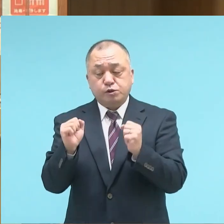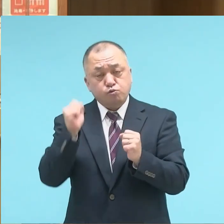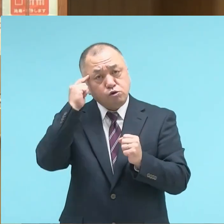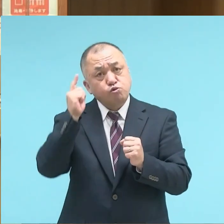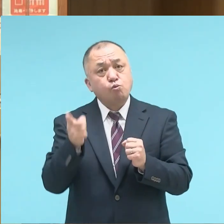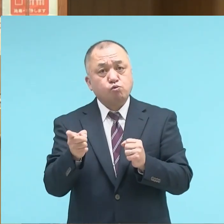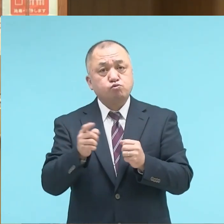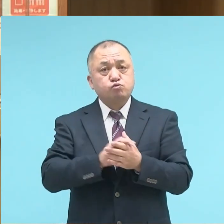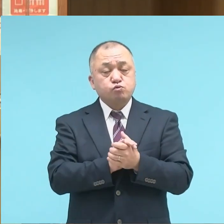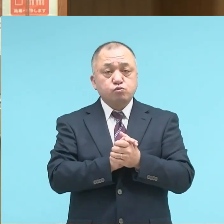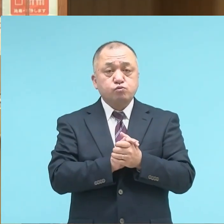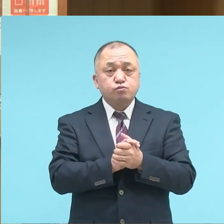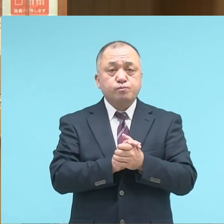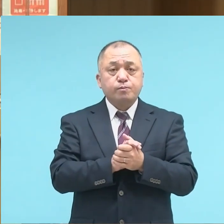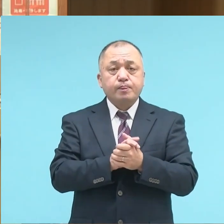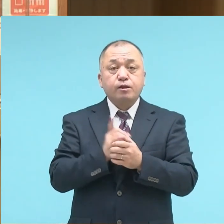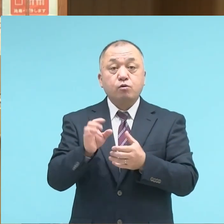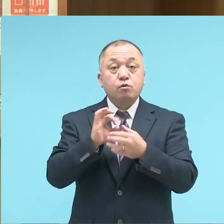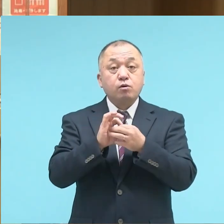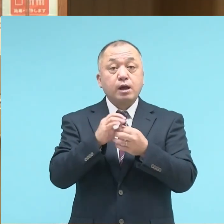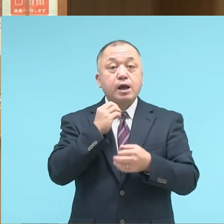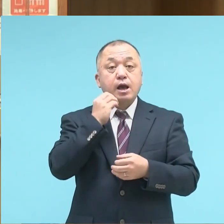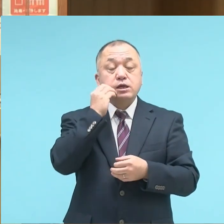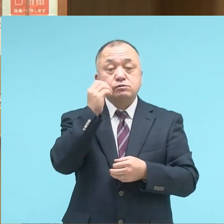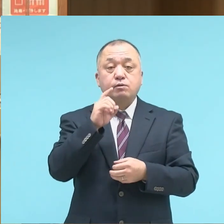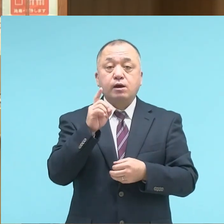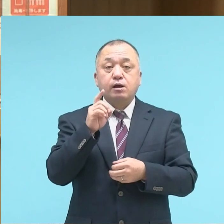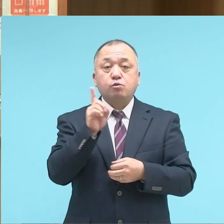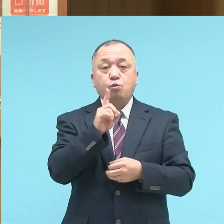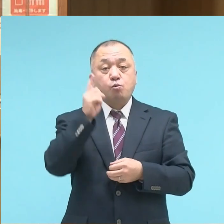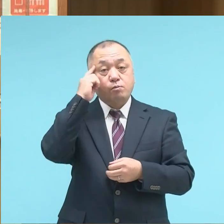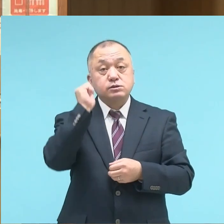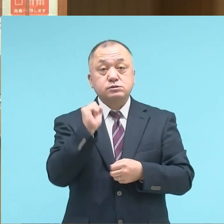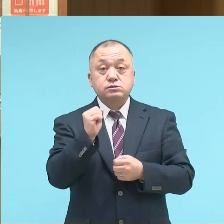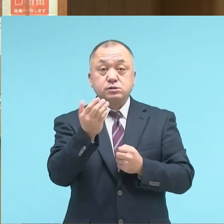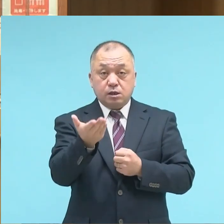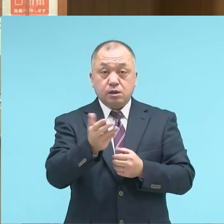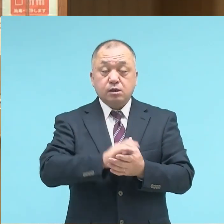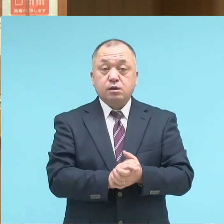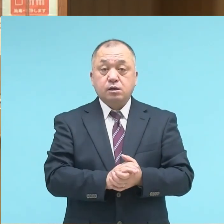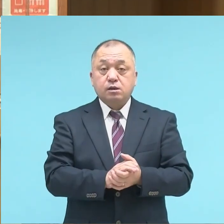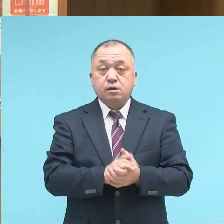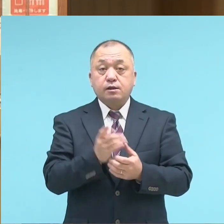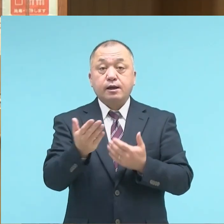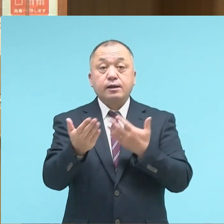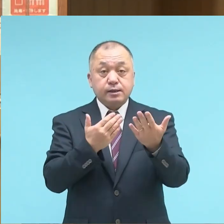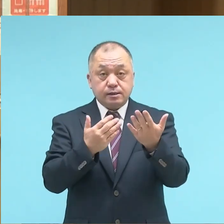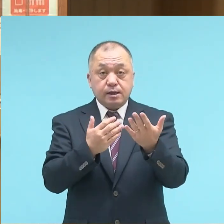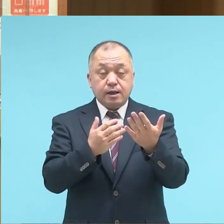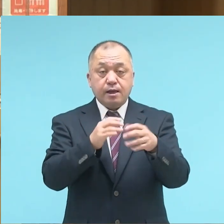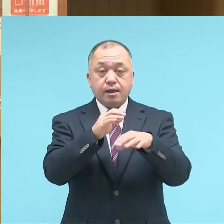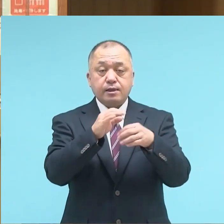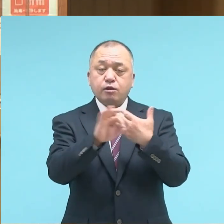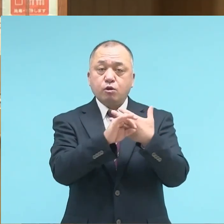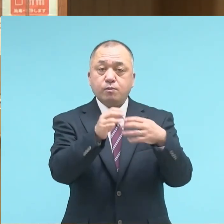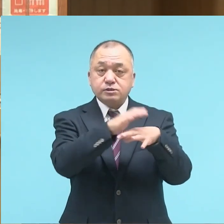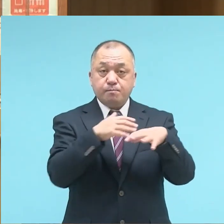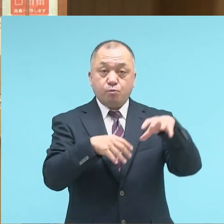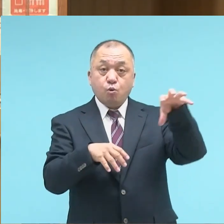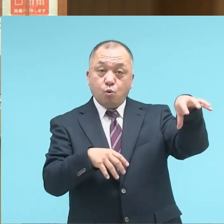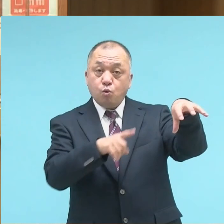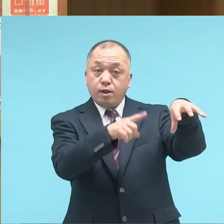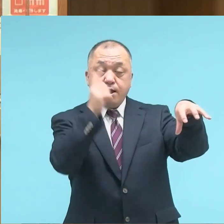ですか。このことに関してはいかがでしょうか。 それは明確な、そういったですね、例えば札幌